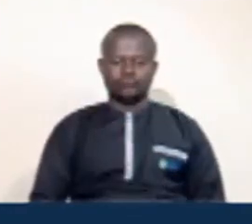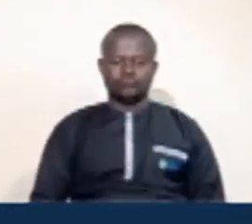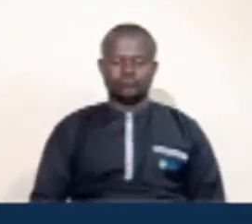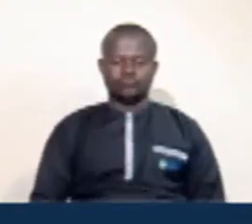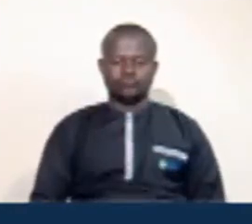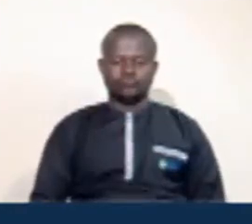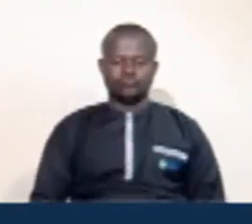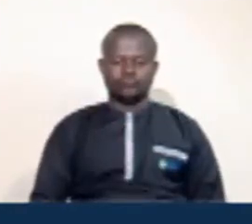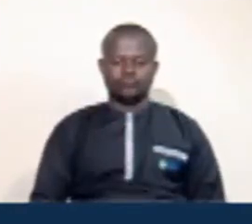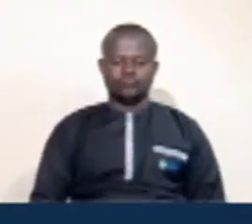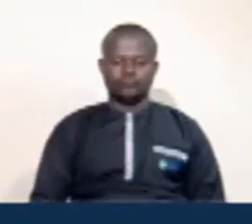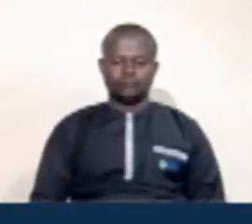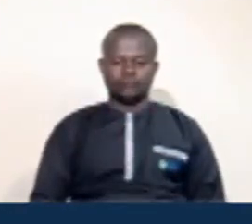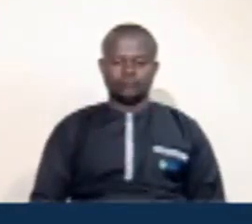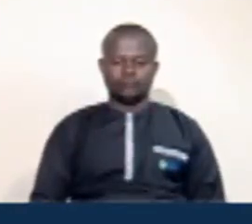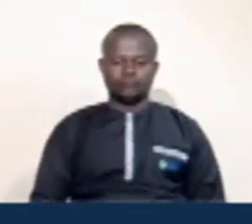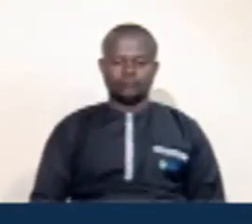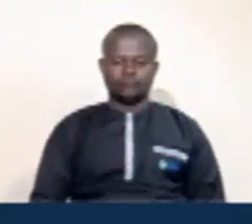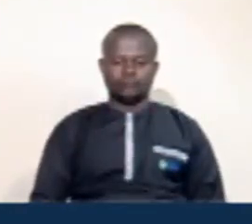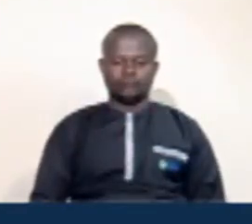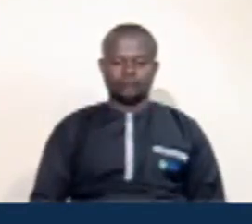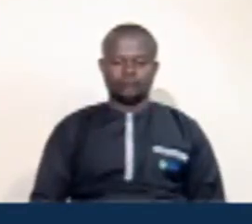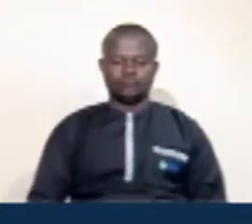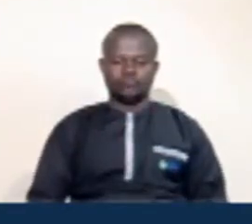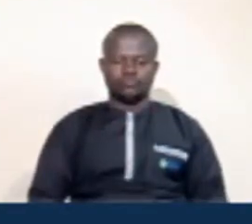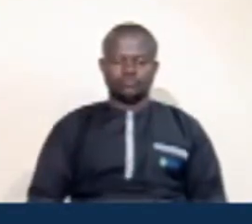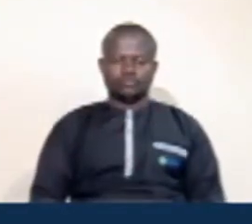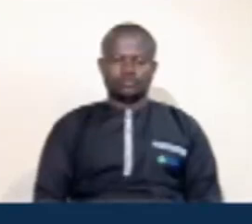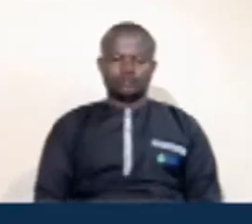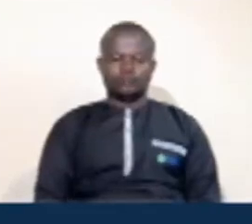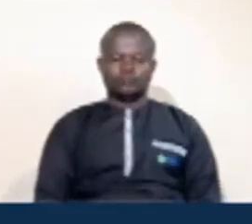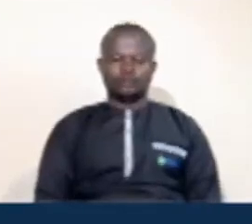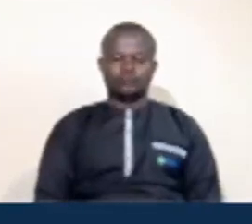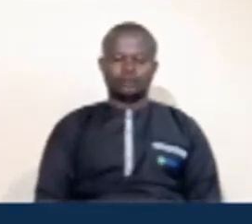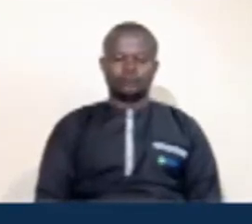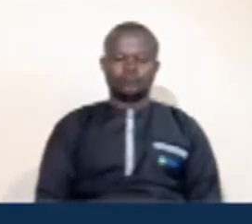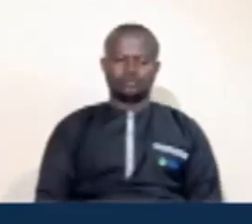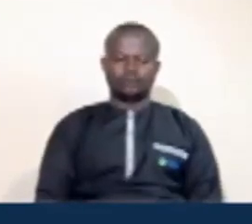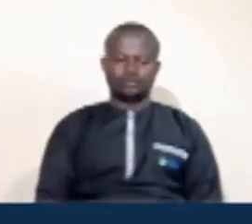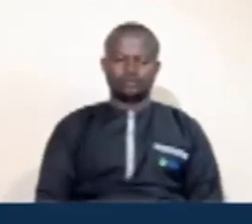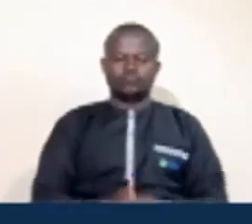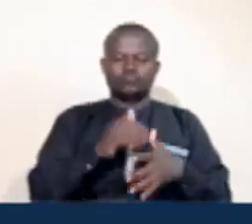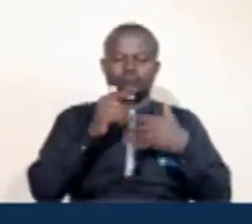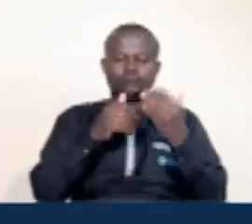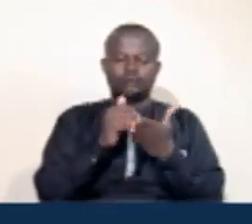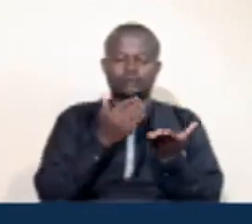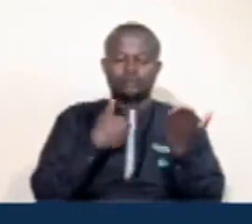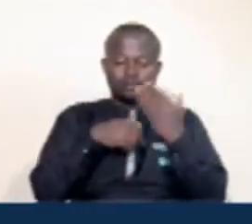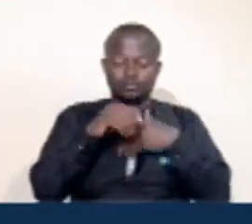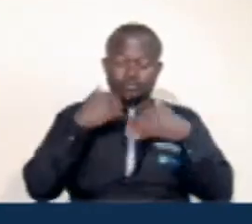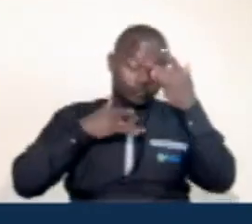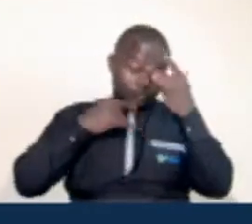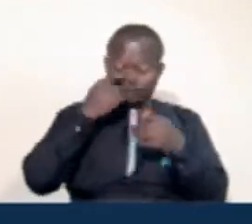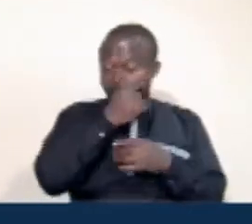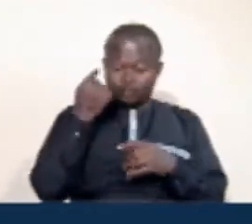from severe eye diseases and the onlyest. Hari miliyoni z'abantu bafite indwara z'amaso